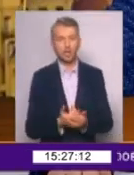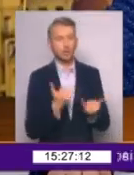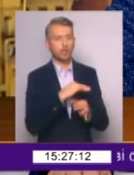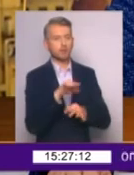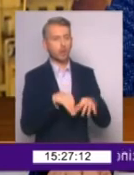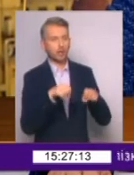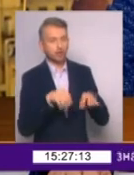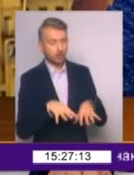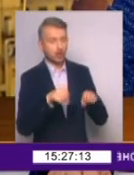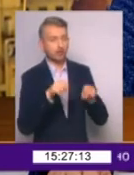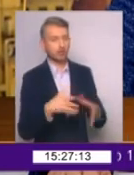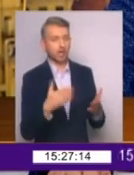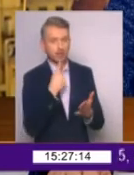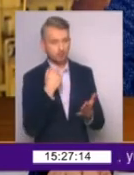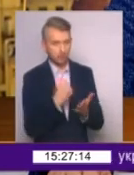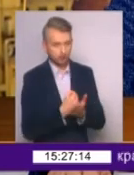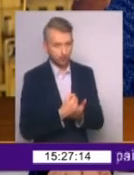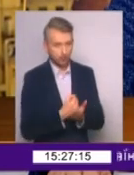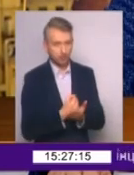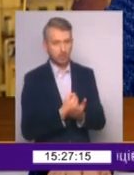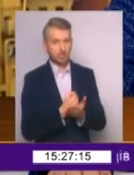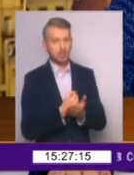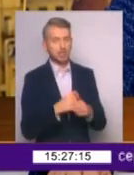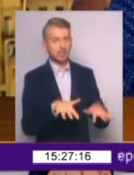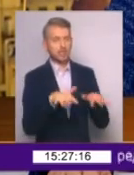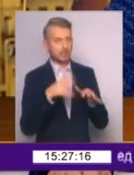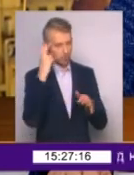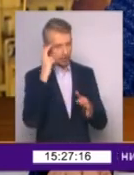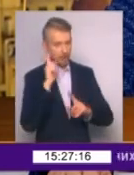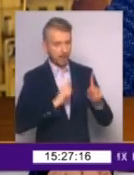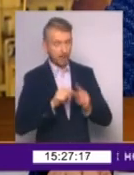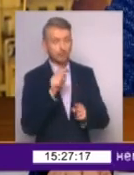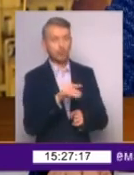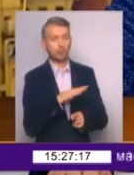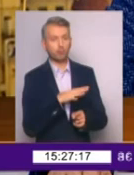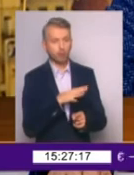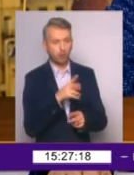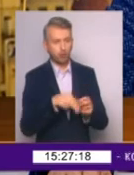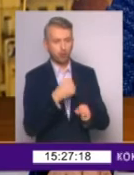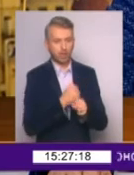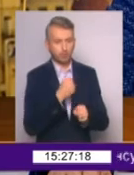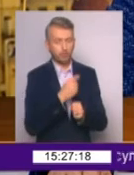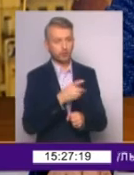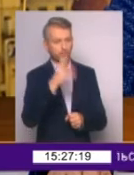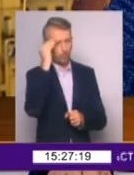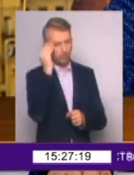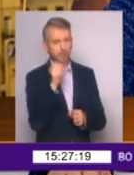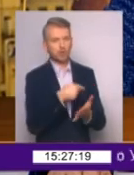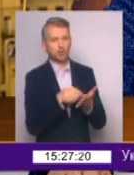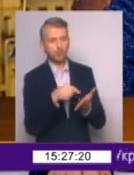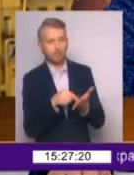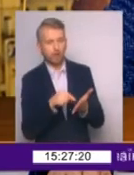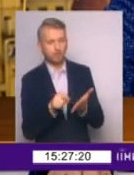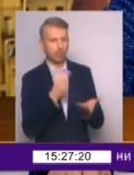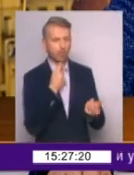і рішення, яке вже прийнято сесією Київради, воно якраз було допрацьовано з врахуванням тих зауважень, передосторог,